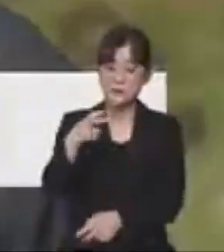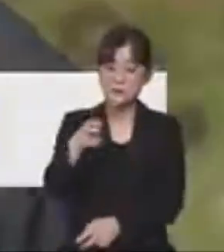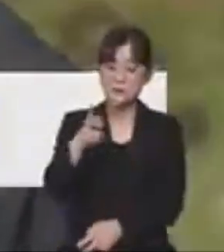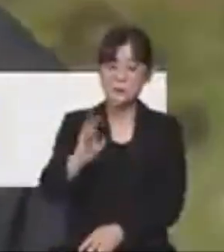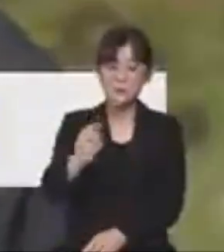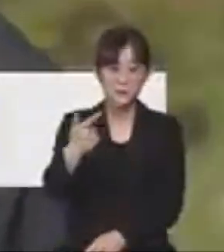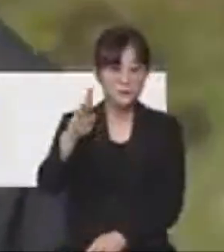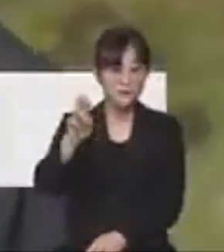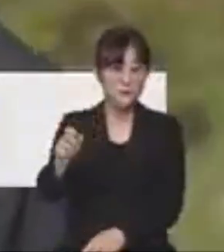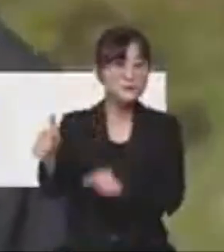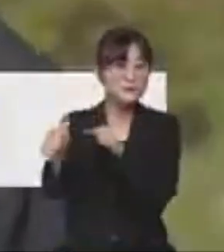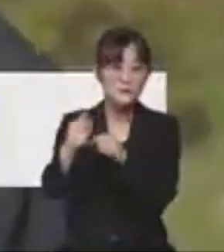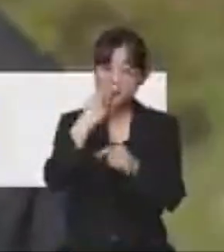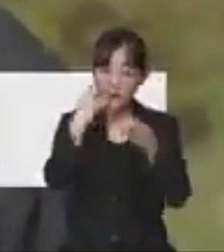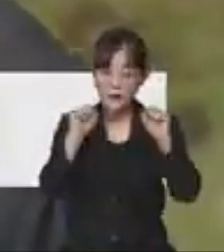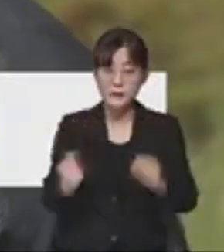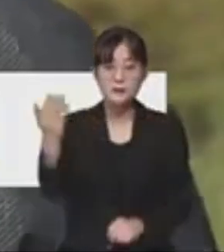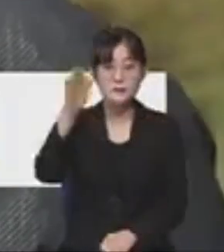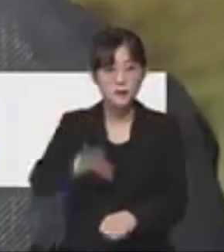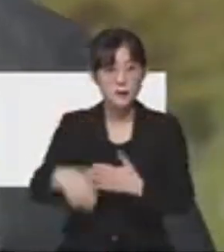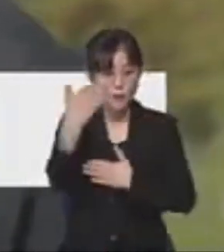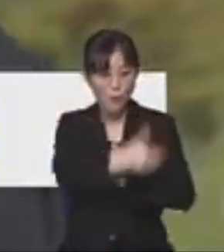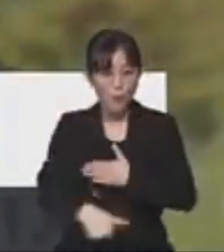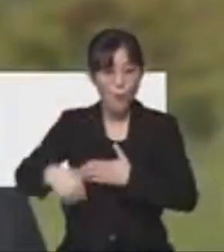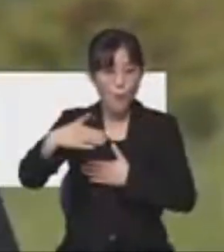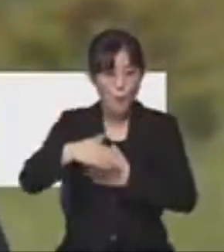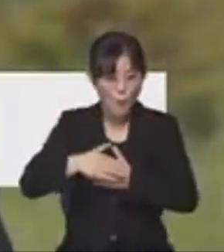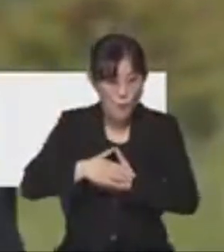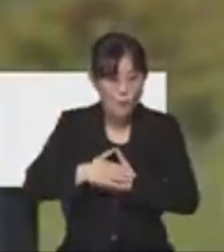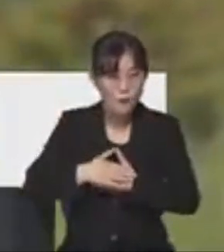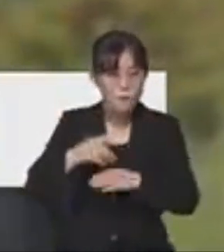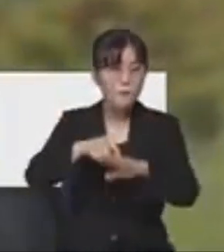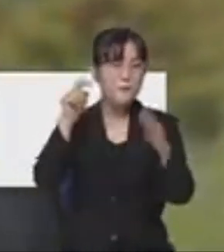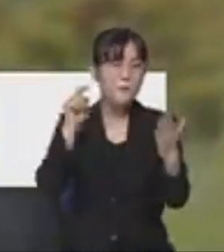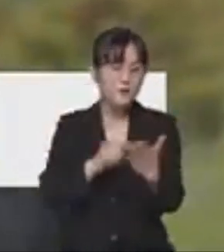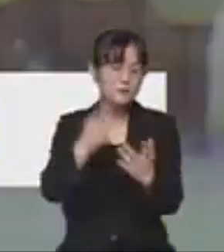목숨을 건졌지만 몸과 마음은 갈기갈기 찢겼습니다.